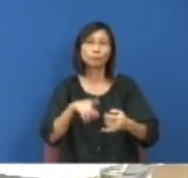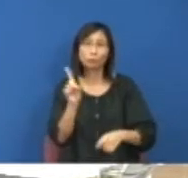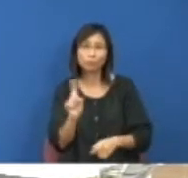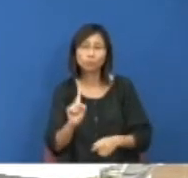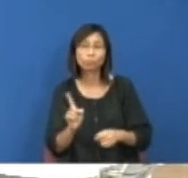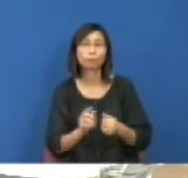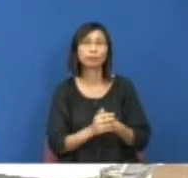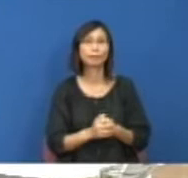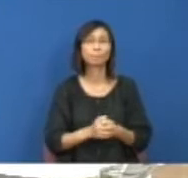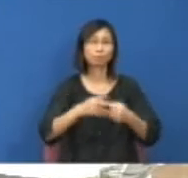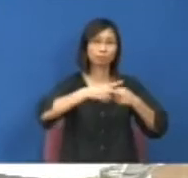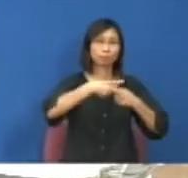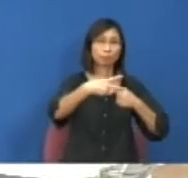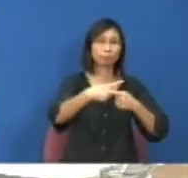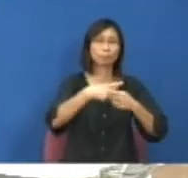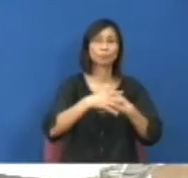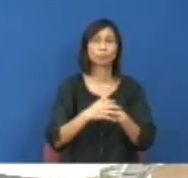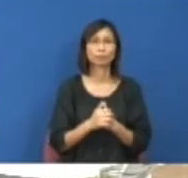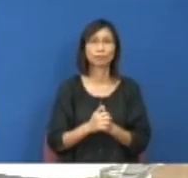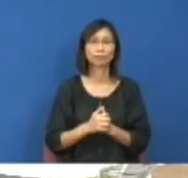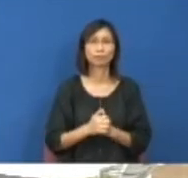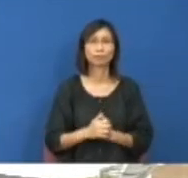樣。第二個就係